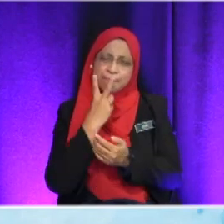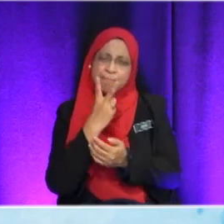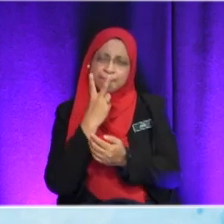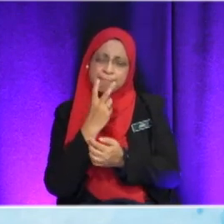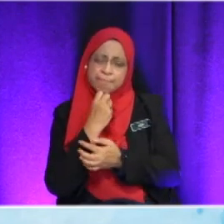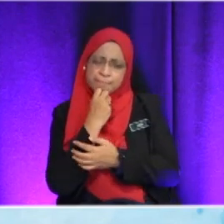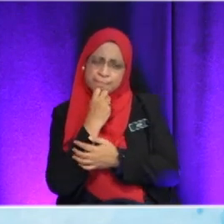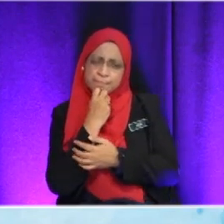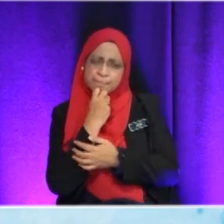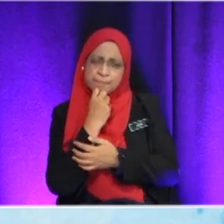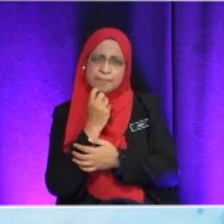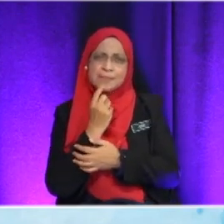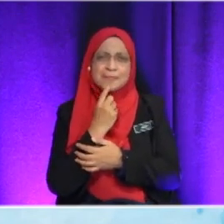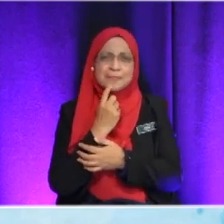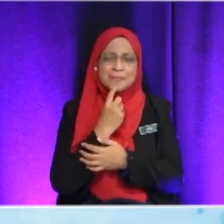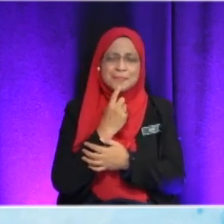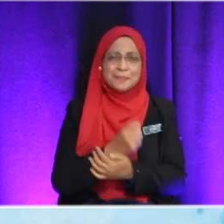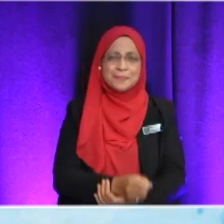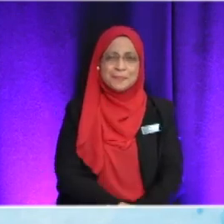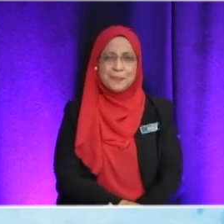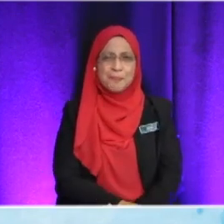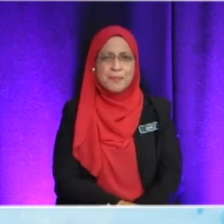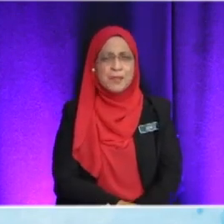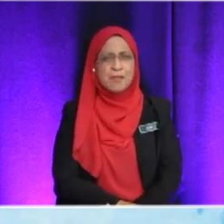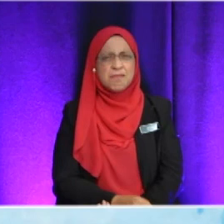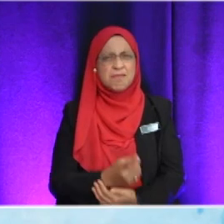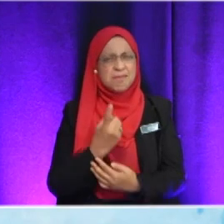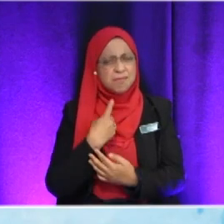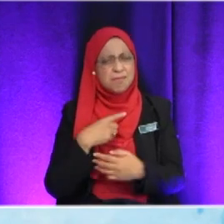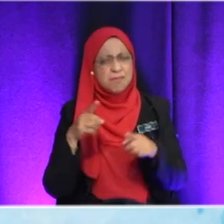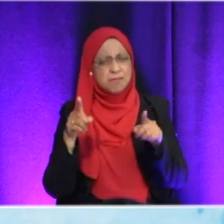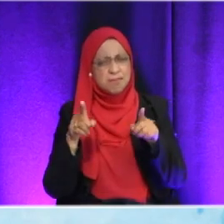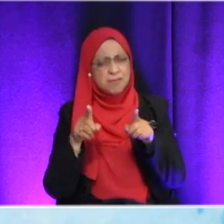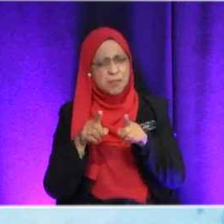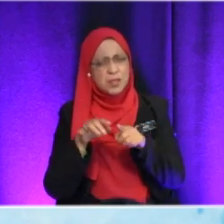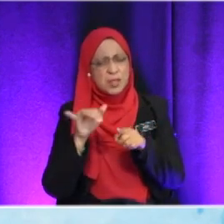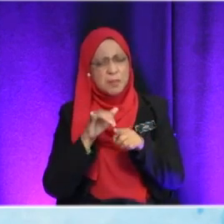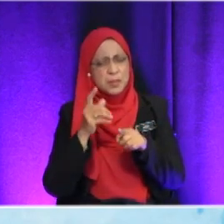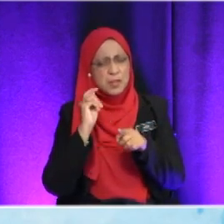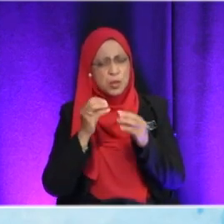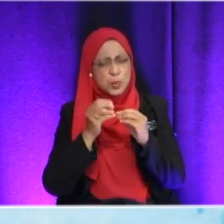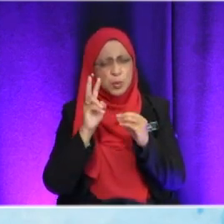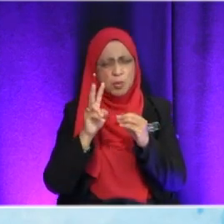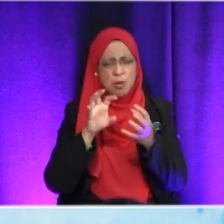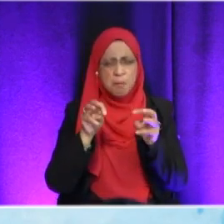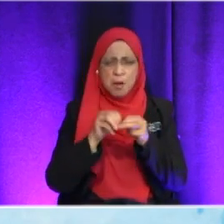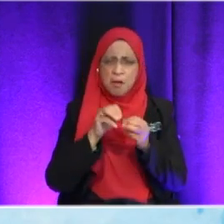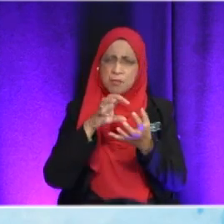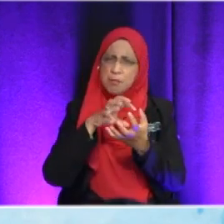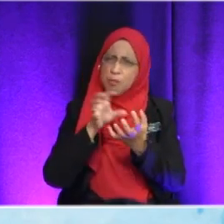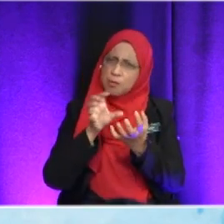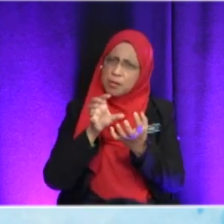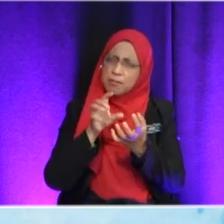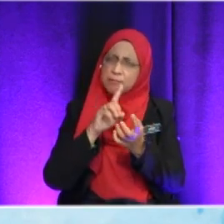nih Cikgu dia ndak seakan-akan yang kedua macam merusak tapi saya nampak yang keempat ini